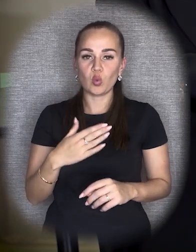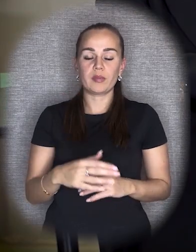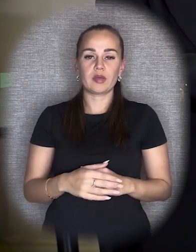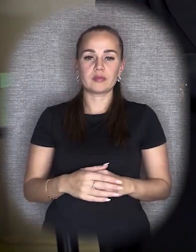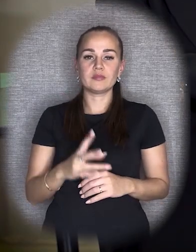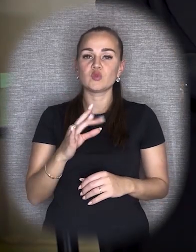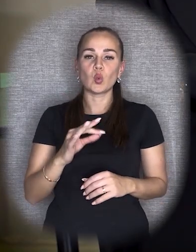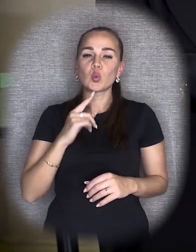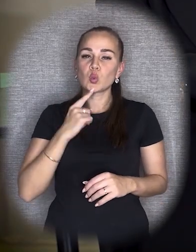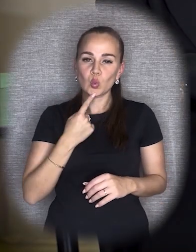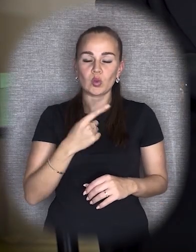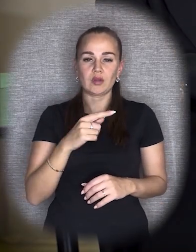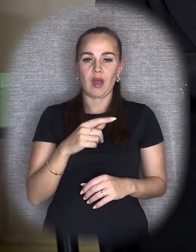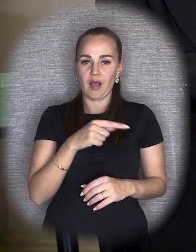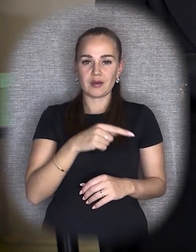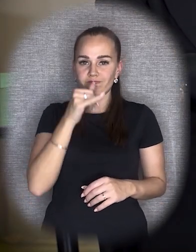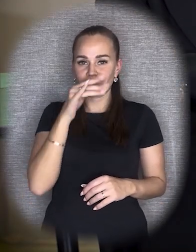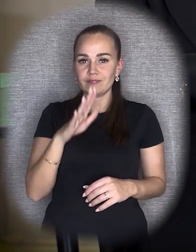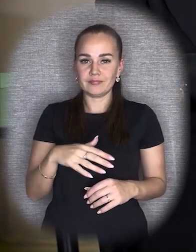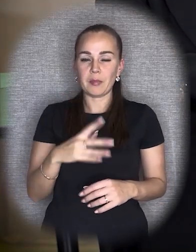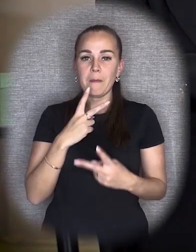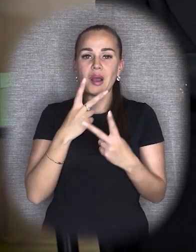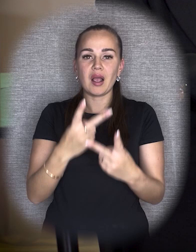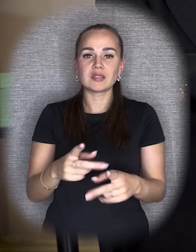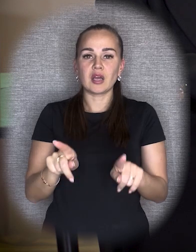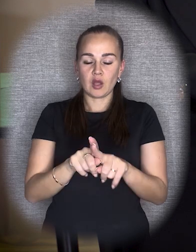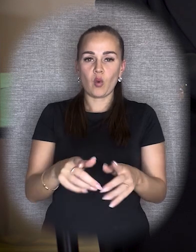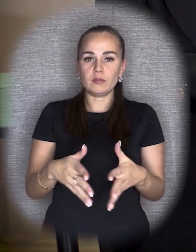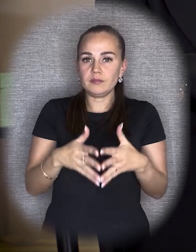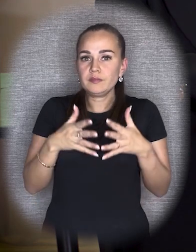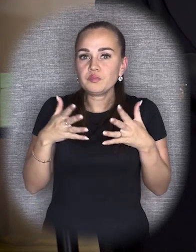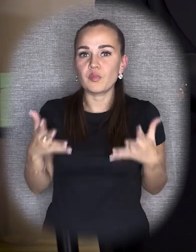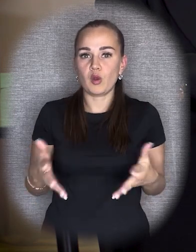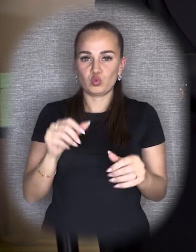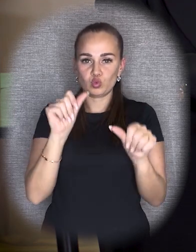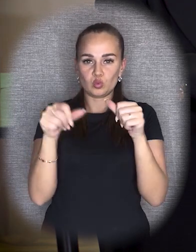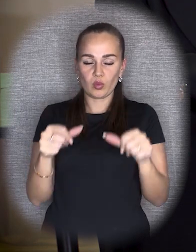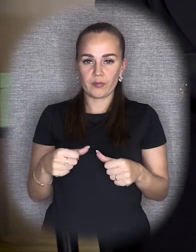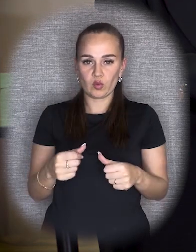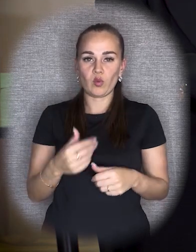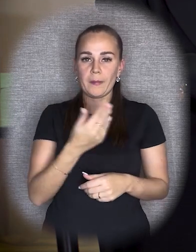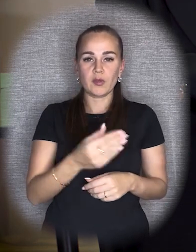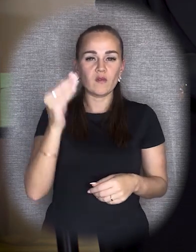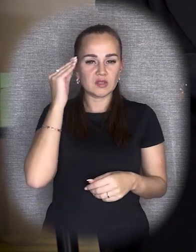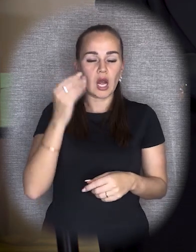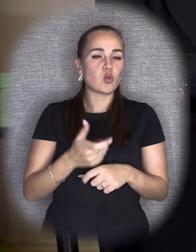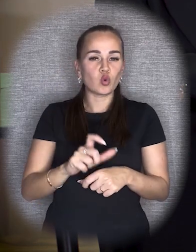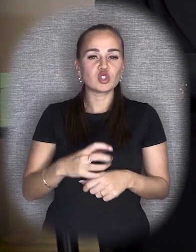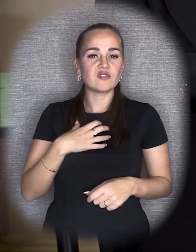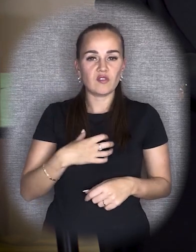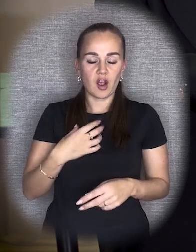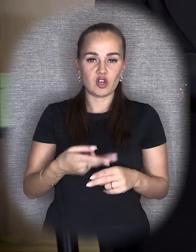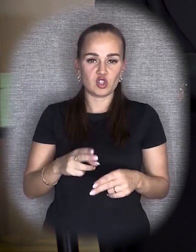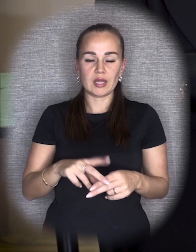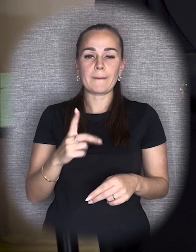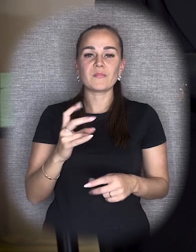решиться показать вот такой огромный срез отечественной скульптуры, что, на мой взгляд, очень важно, потому что не каждый